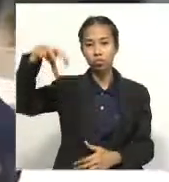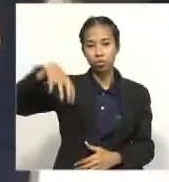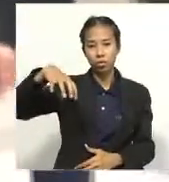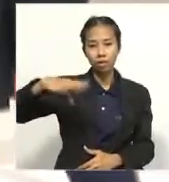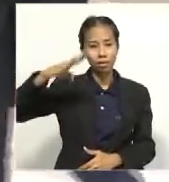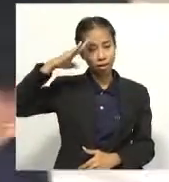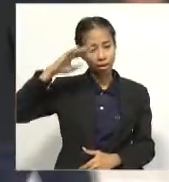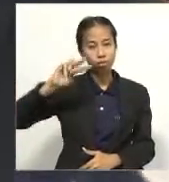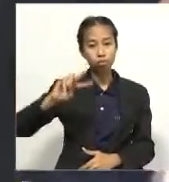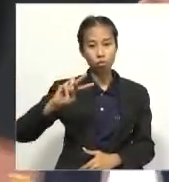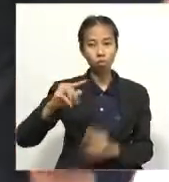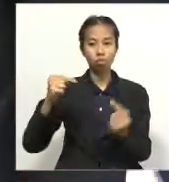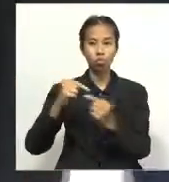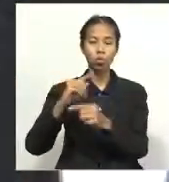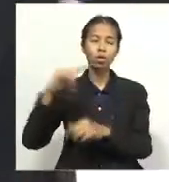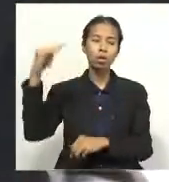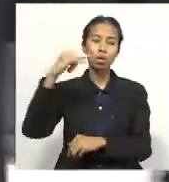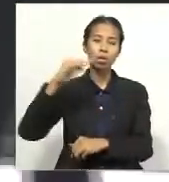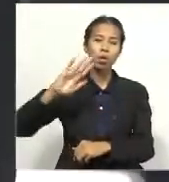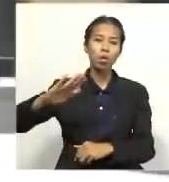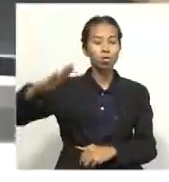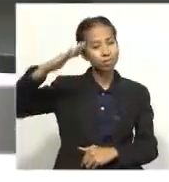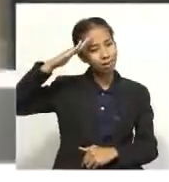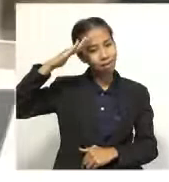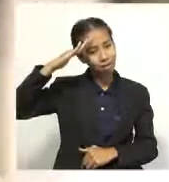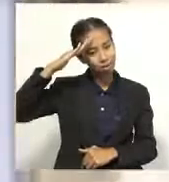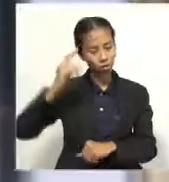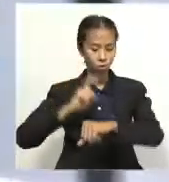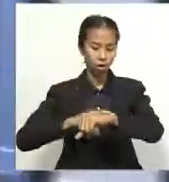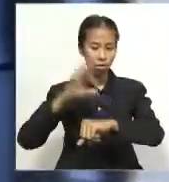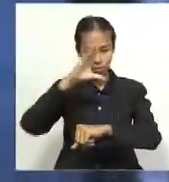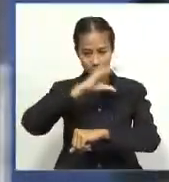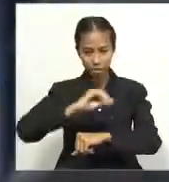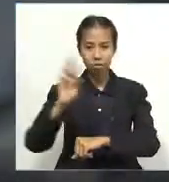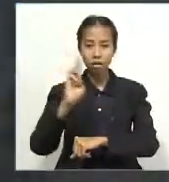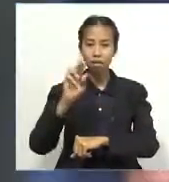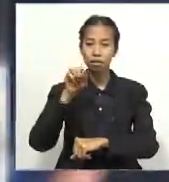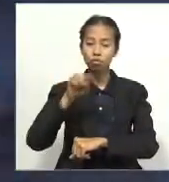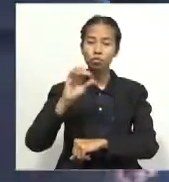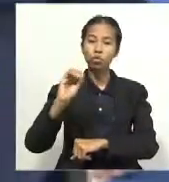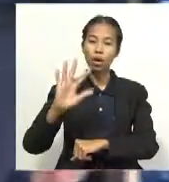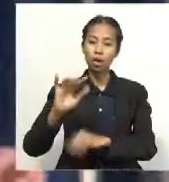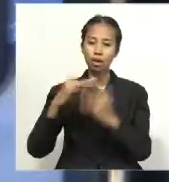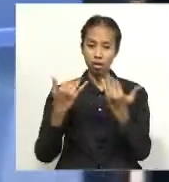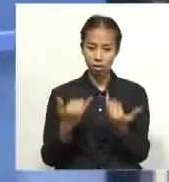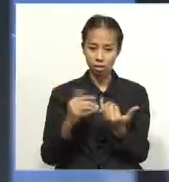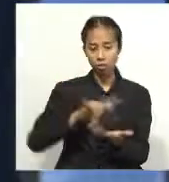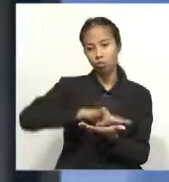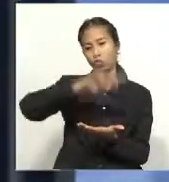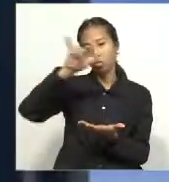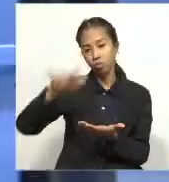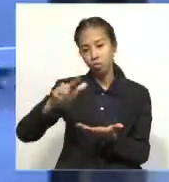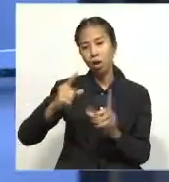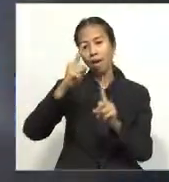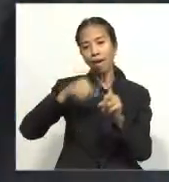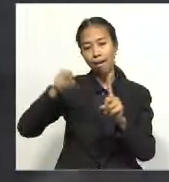กองบิน6โดยเครื่องบินของกองทัพอากาศเมื่อเวลาเที่ยงคืน5นาทีซึ่งการเดินทางเยือนอังกฤษและฝรั่งเศสระหว่างวันที่